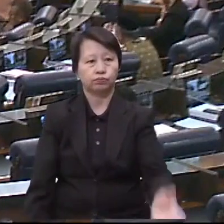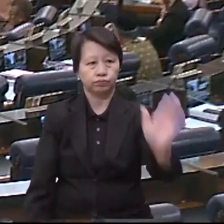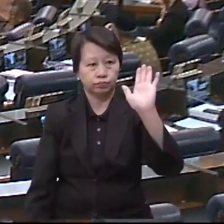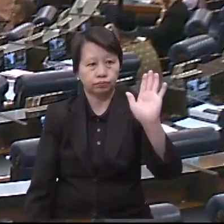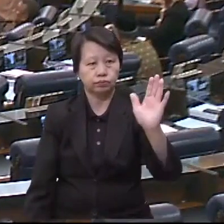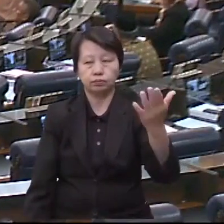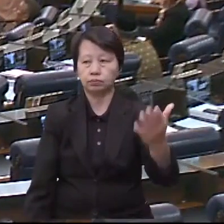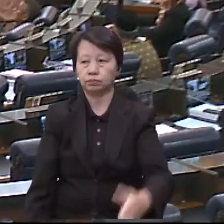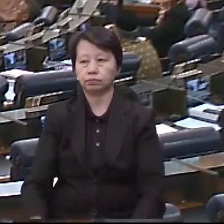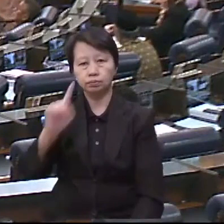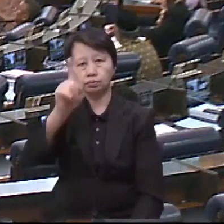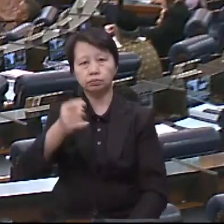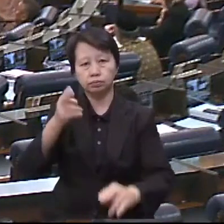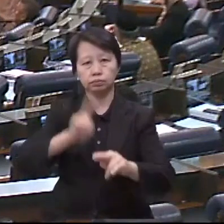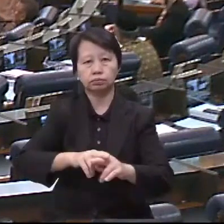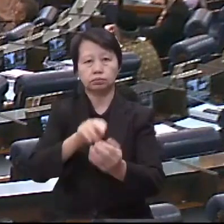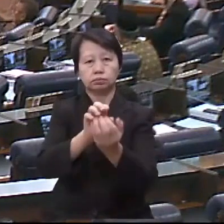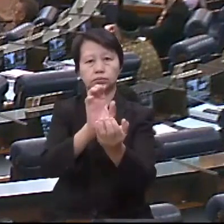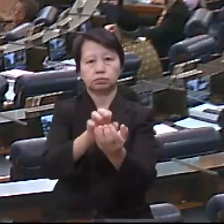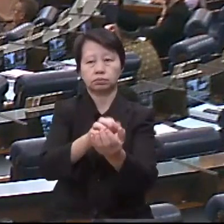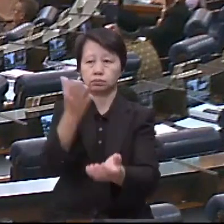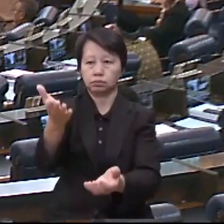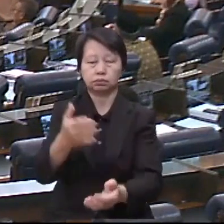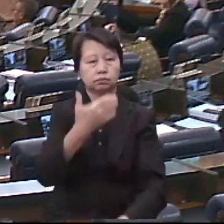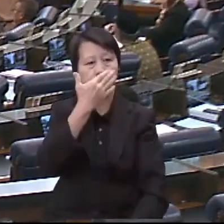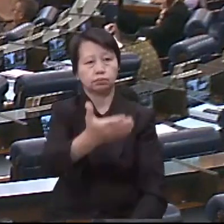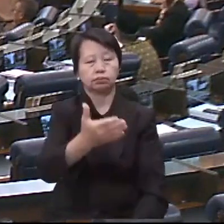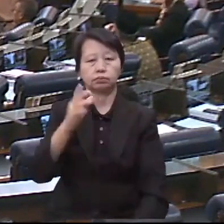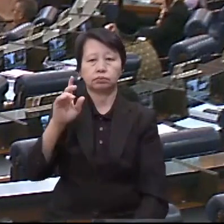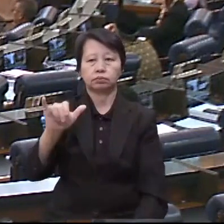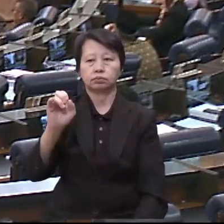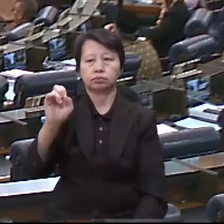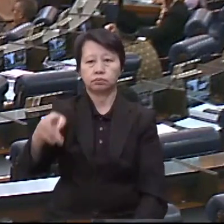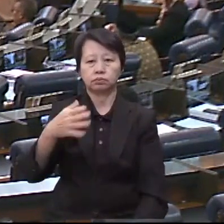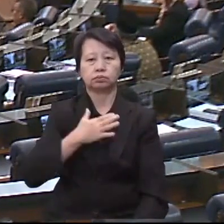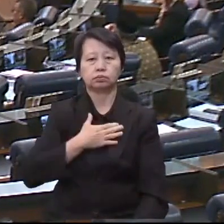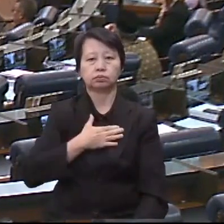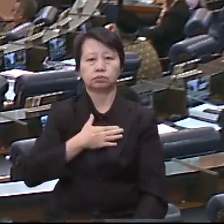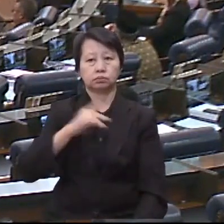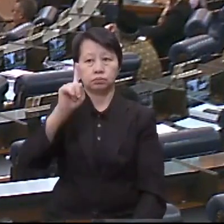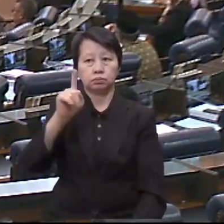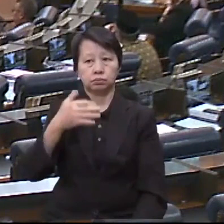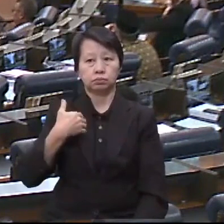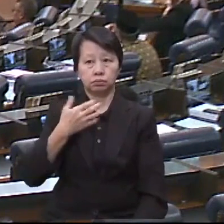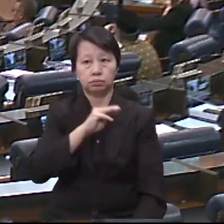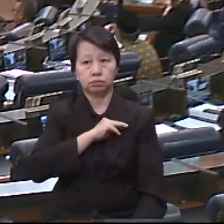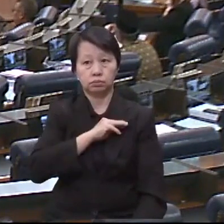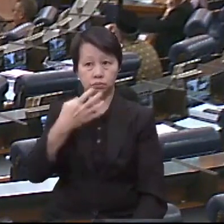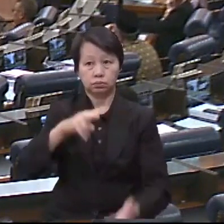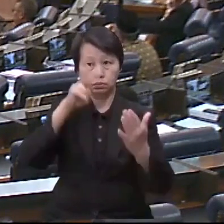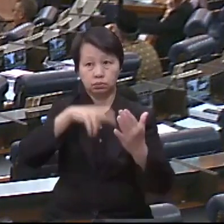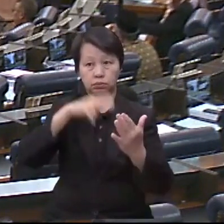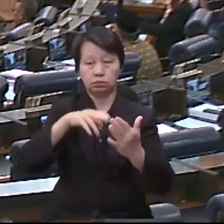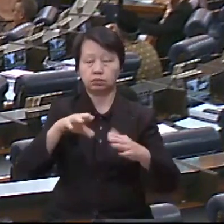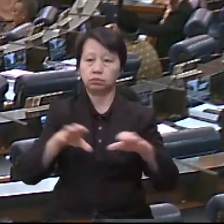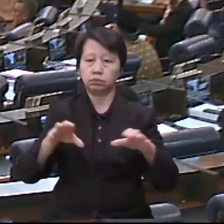berhormat soalan tambahan yang berhormatong Terima kasih Datuk Seri speaker soalan saya adalah Adakah menteri telah pun baca laporan yang